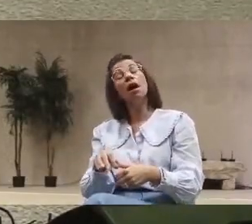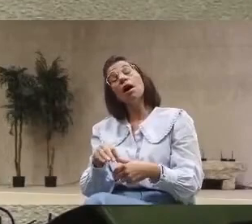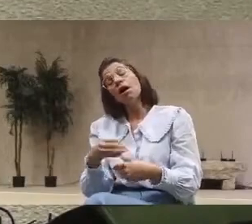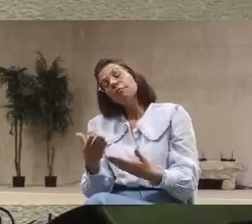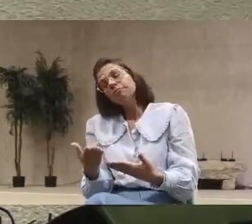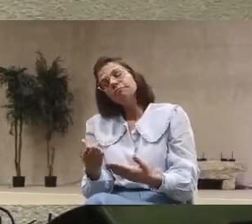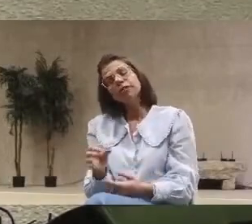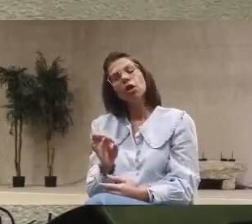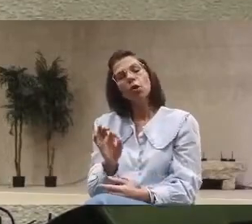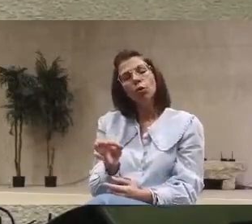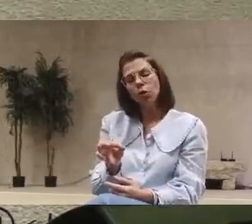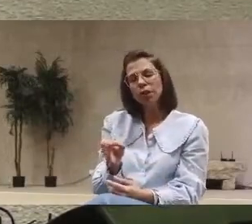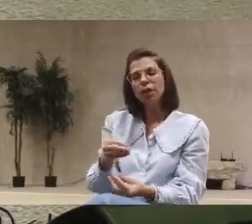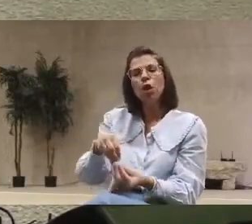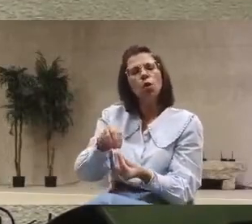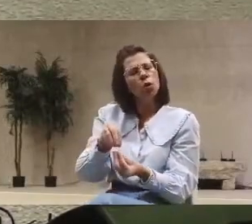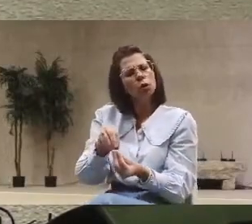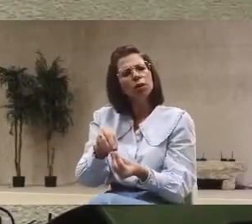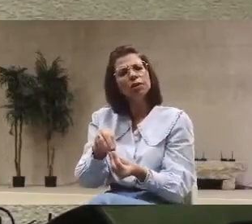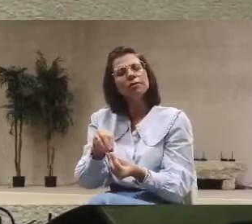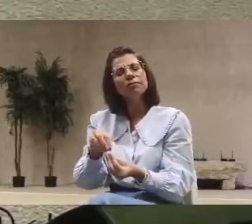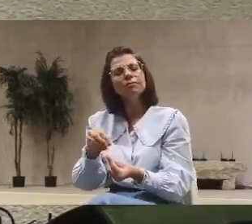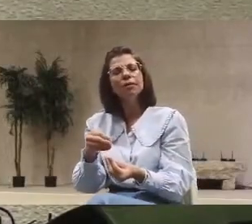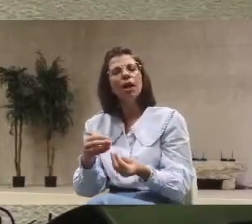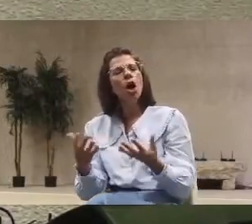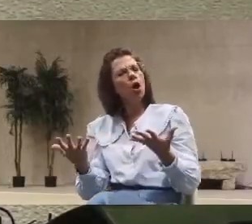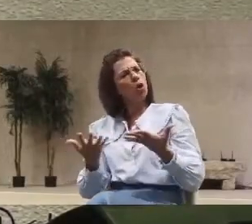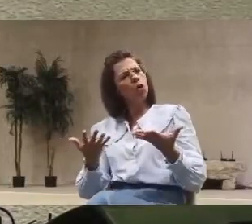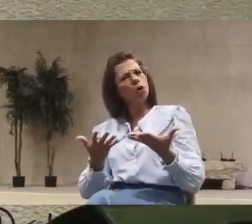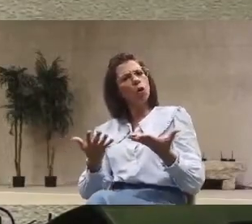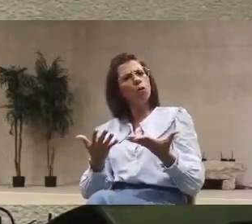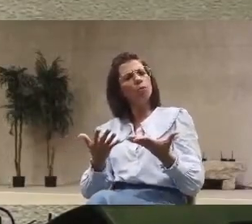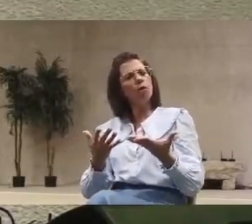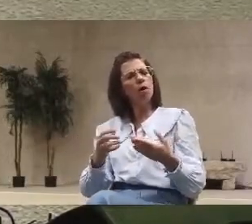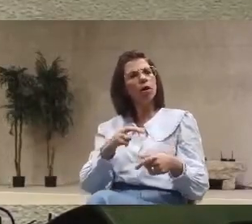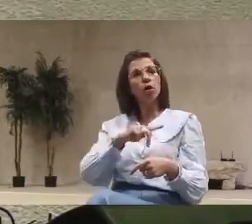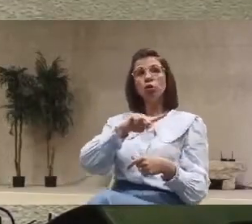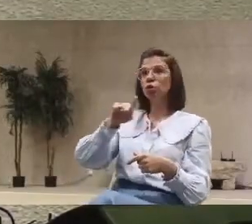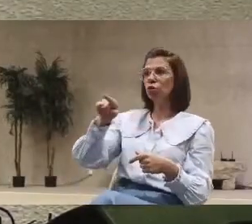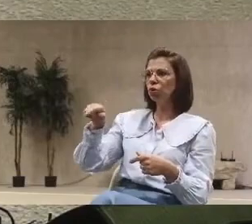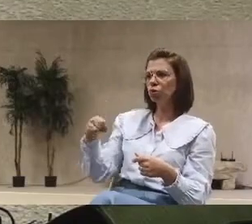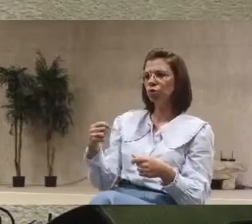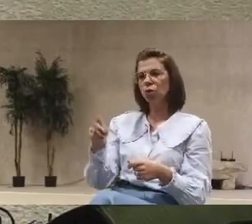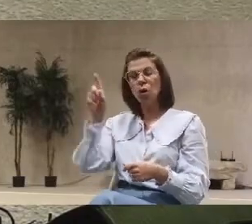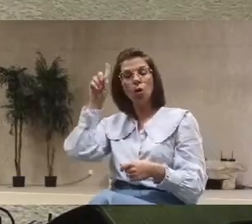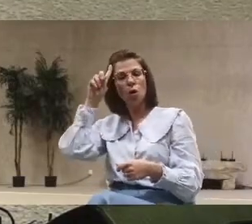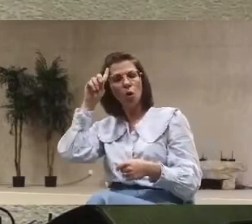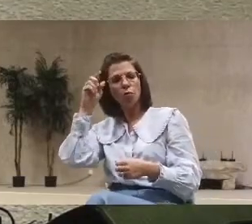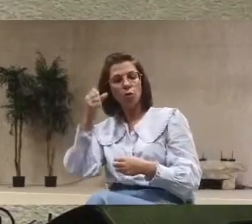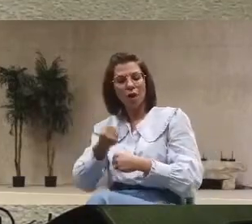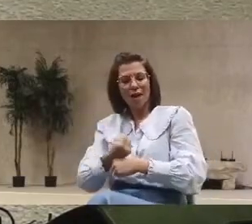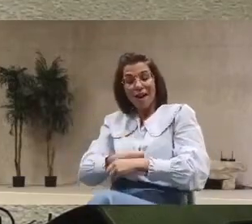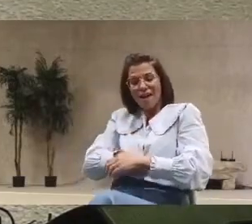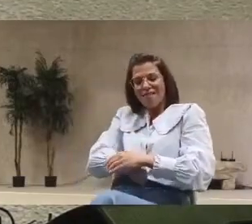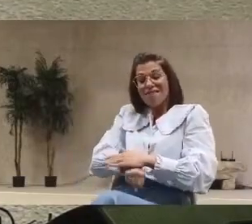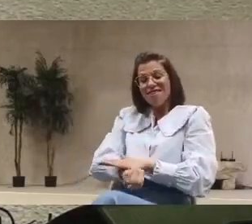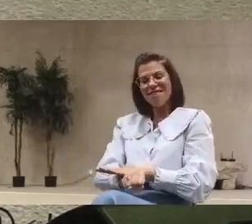entre ? Comment on est dans le royaume de Dieu ? Ce royaume qui a été annoncé depuis